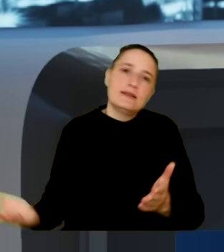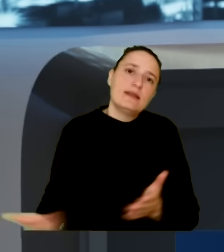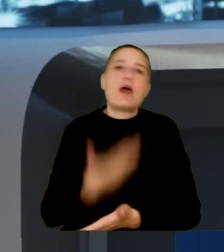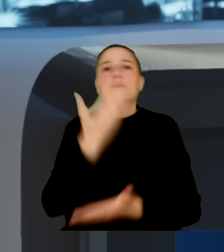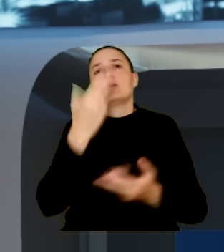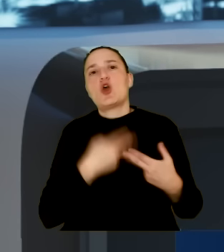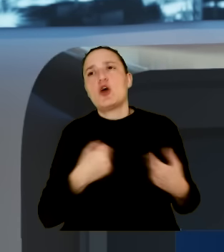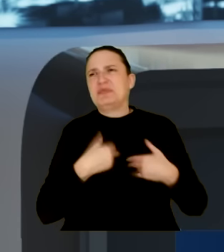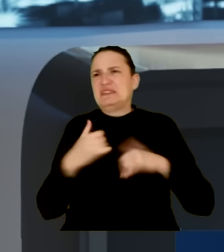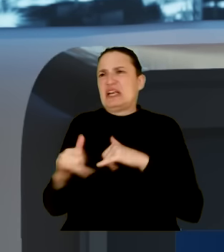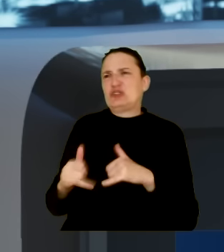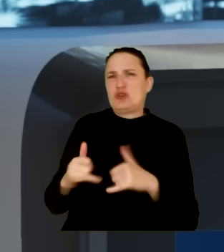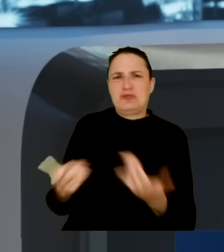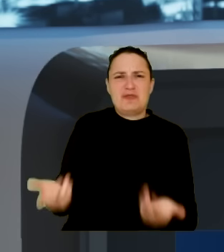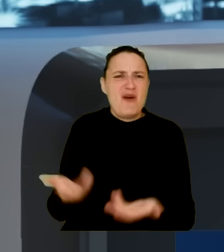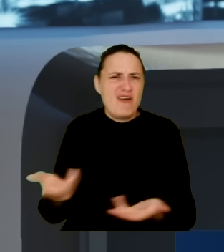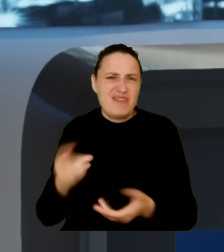rządową, która ma